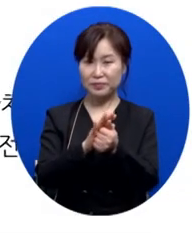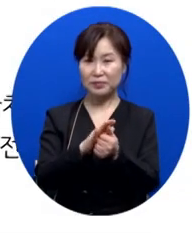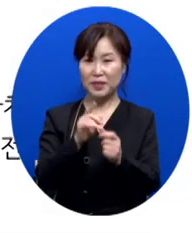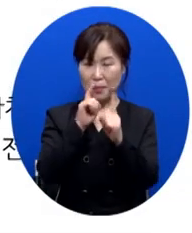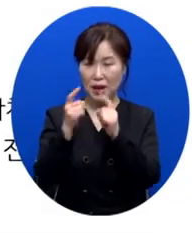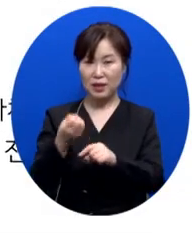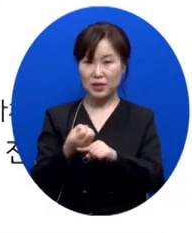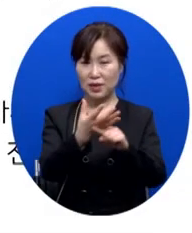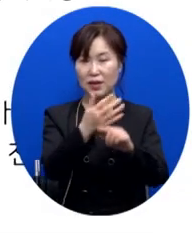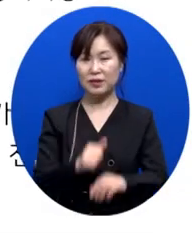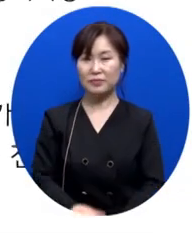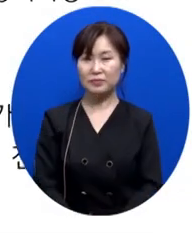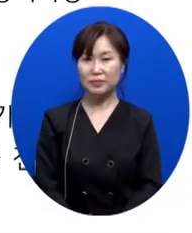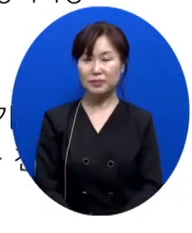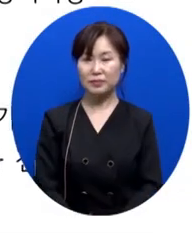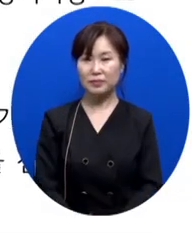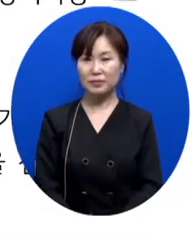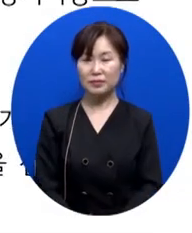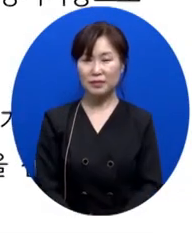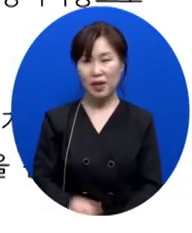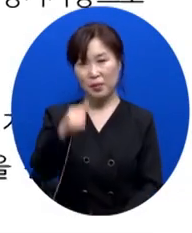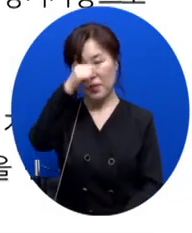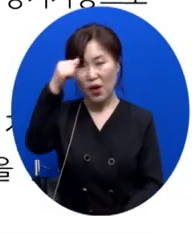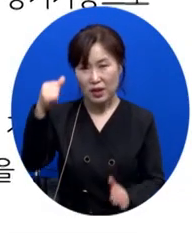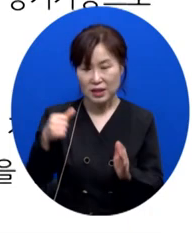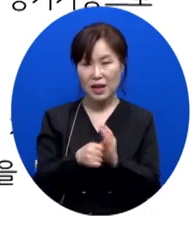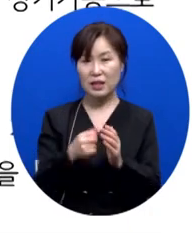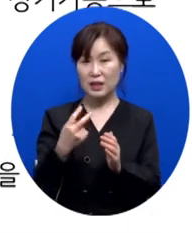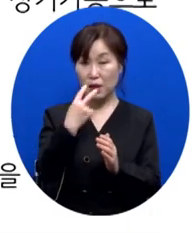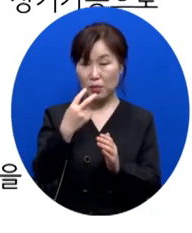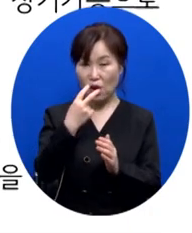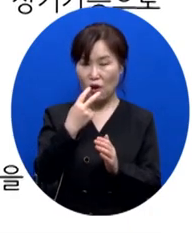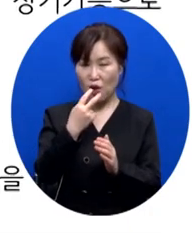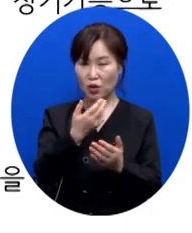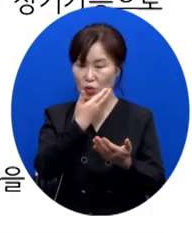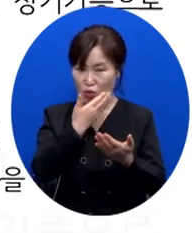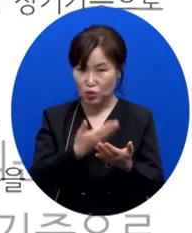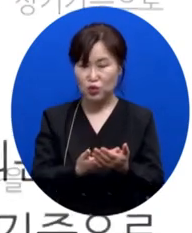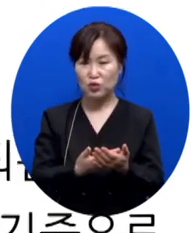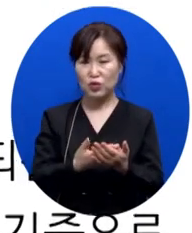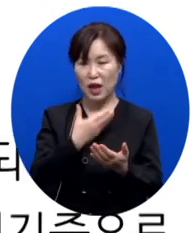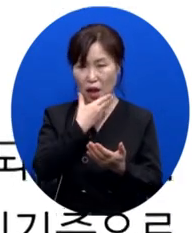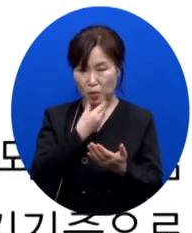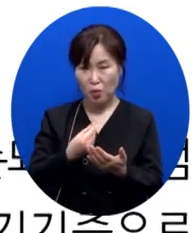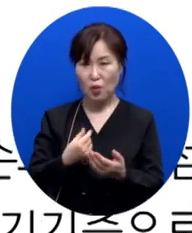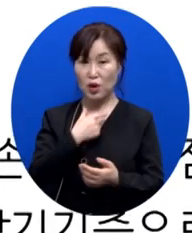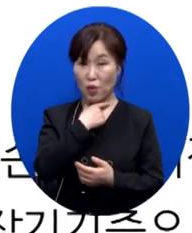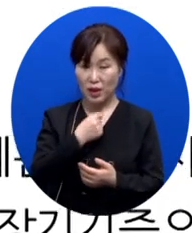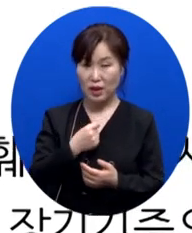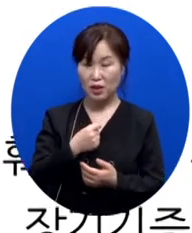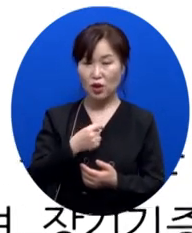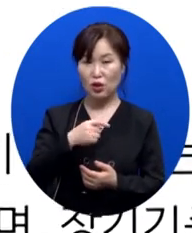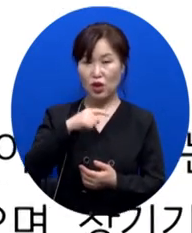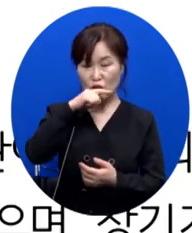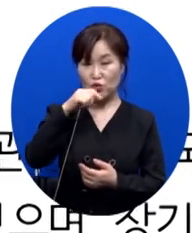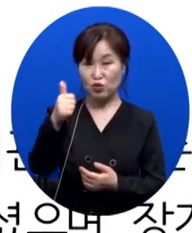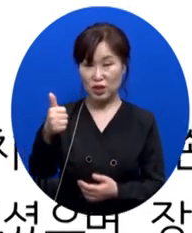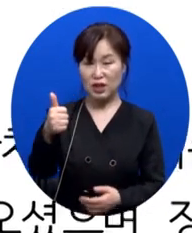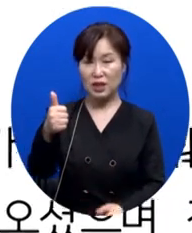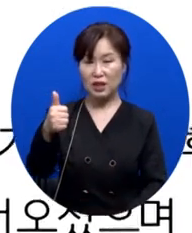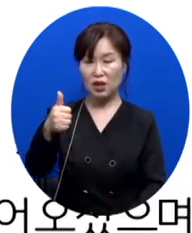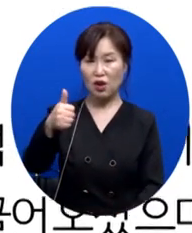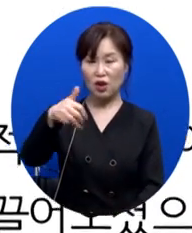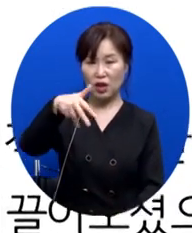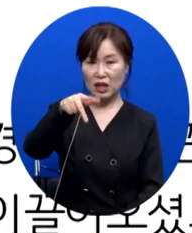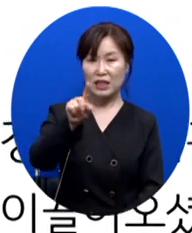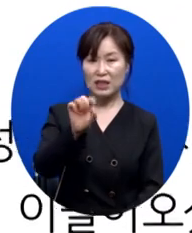한국교총 연합은 메시지에서 평생 생명을 존중하며 행복한 삶을 추구했던 추기경의 선종을 애도 한다 며